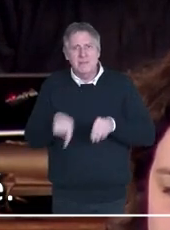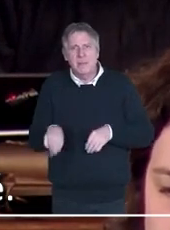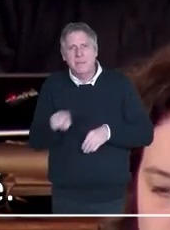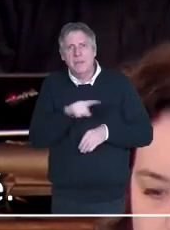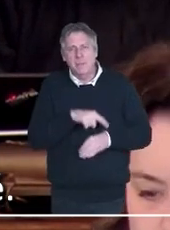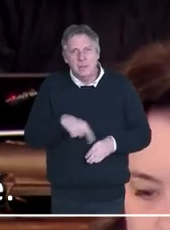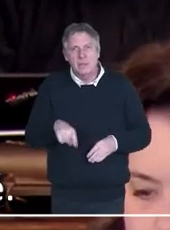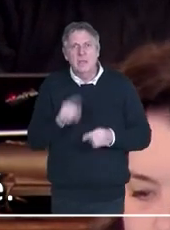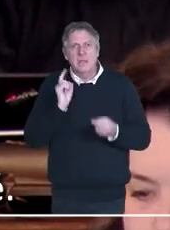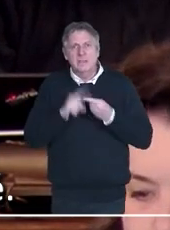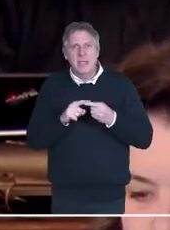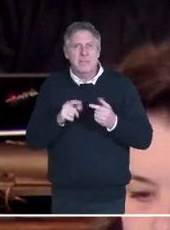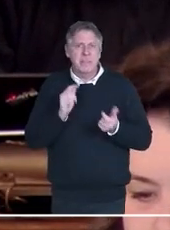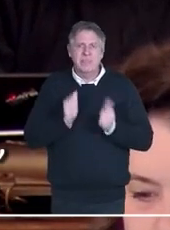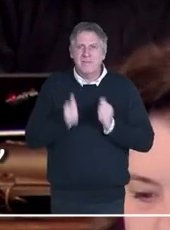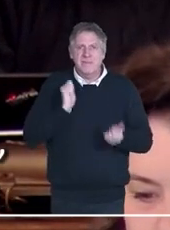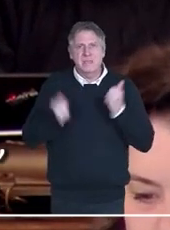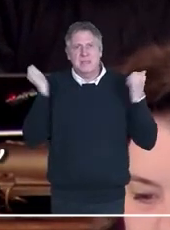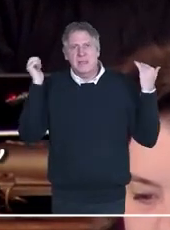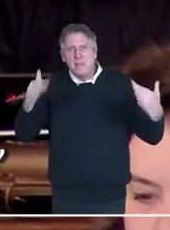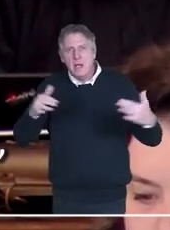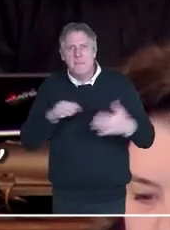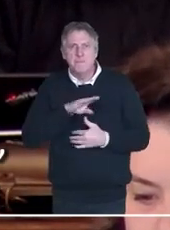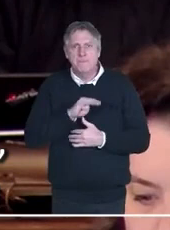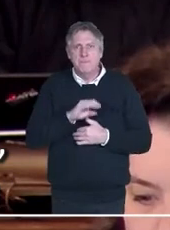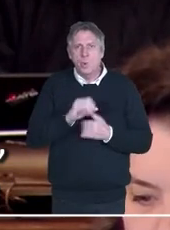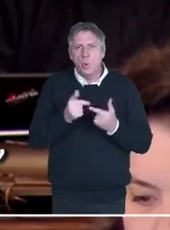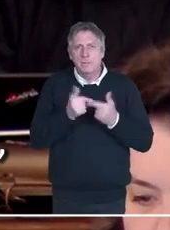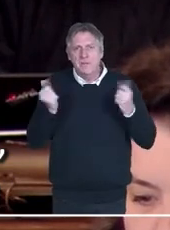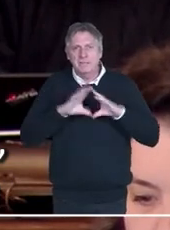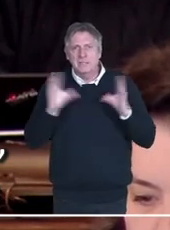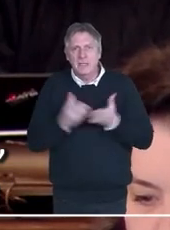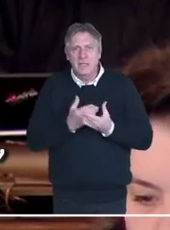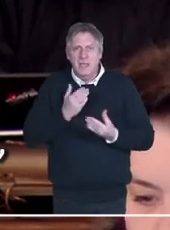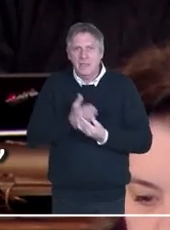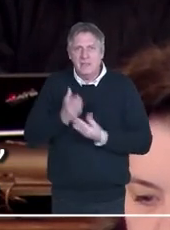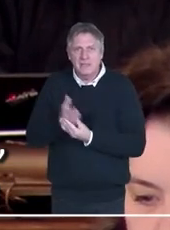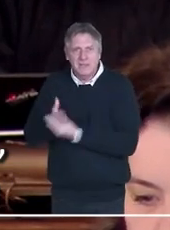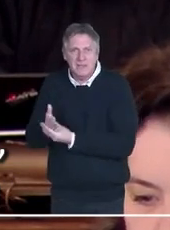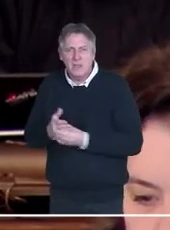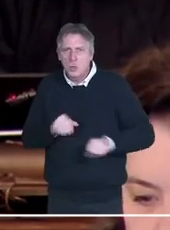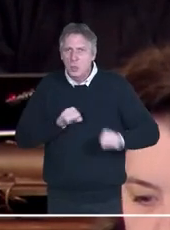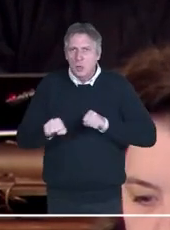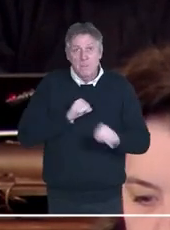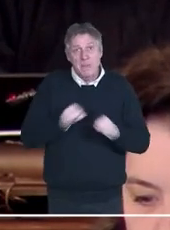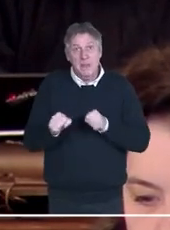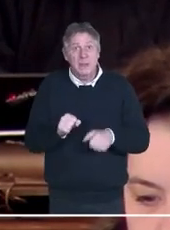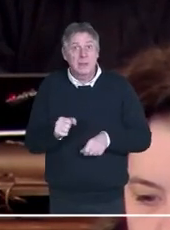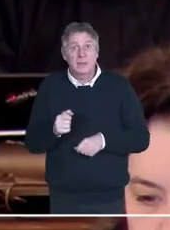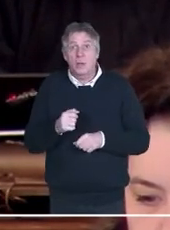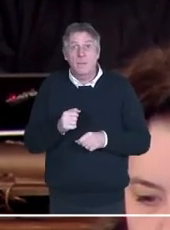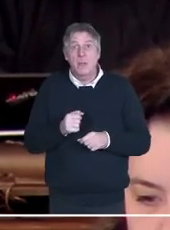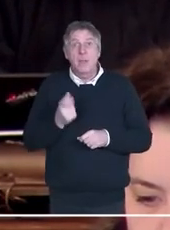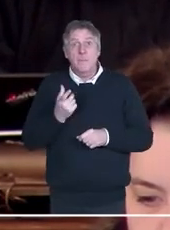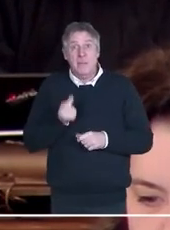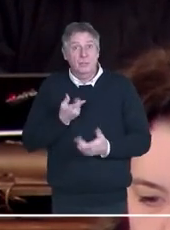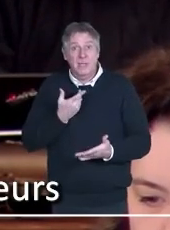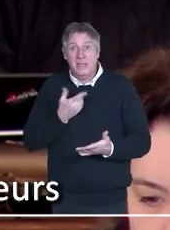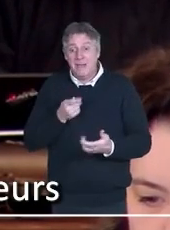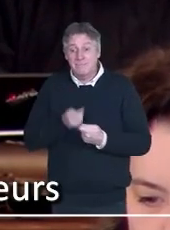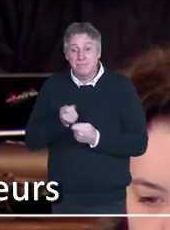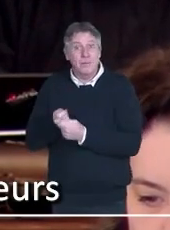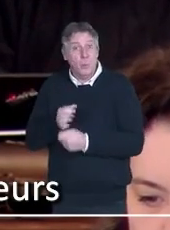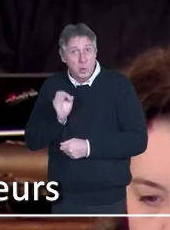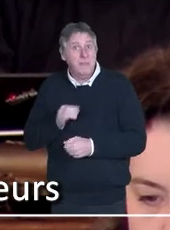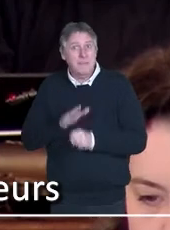donnée aux défis du climat et de la biodiversité, mais qui aujourd'hui, vous le comprenez, ne peut se décliner dans le seul cadre de nos partenariats existants. Et